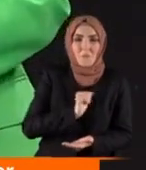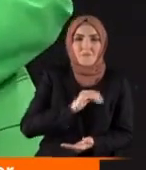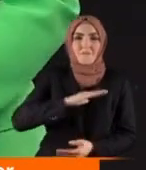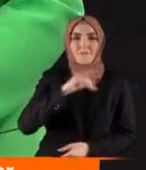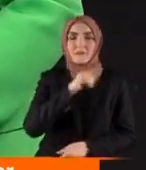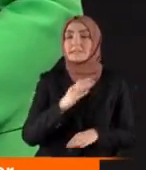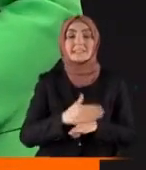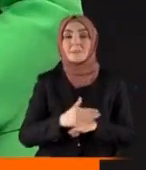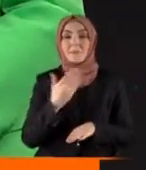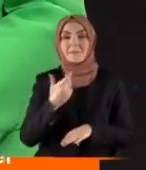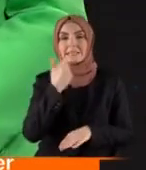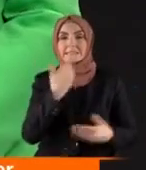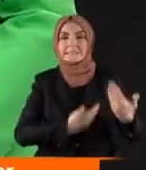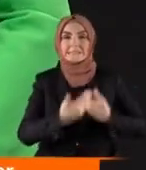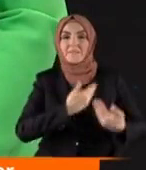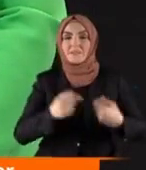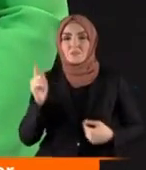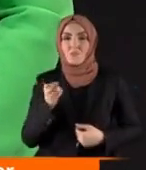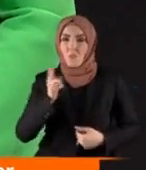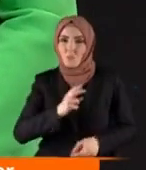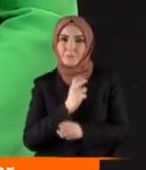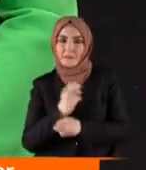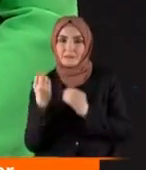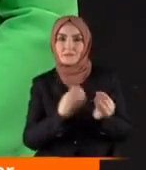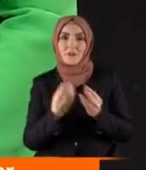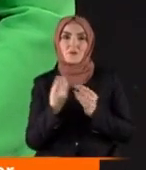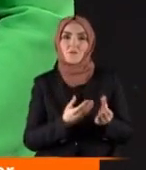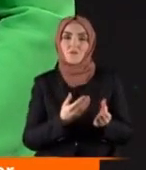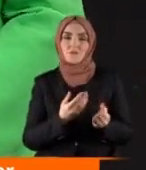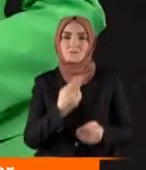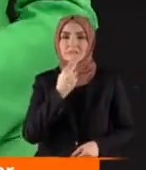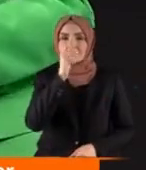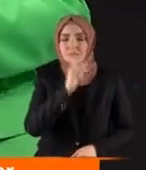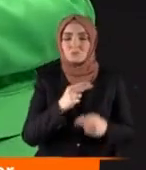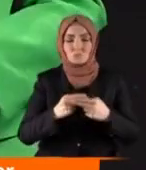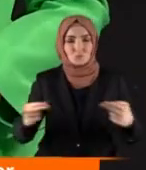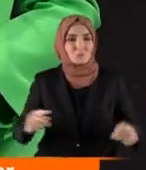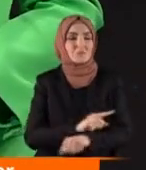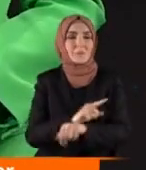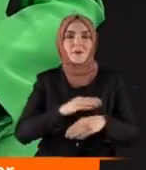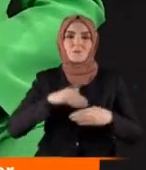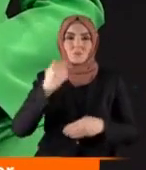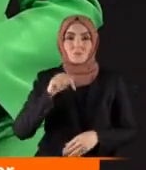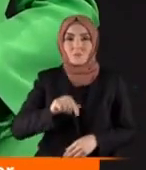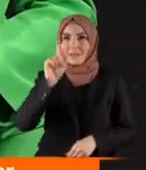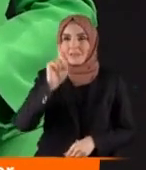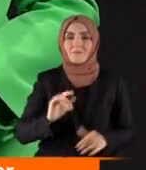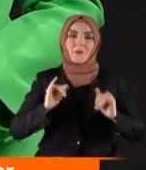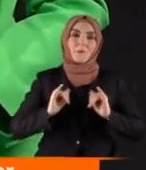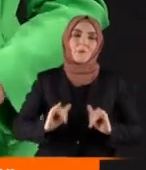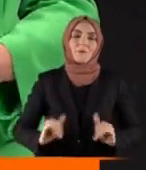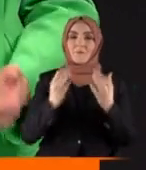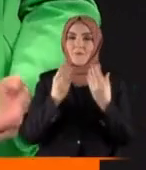sevgilisinden aldığı ölüm tehditleri genç kız uzun zaman sonra ilk kez Bugün rahat bir nefes aldığı haberimize